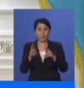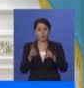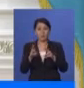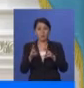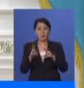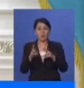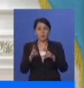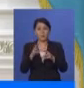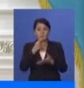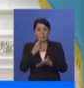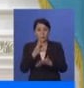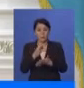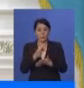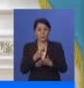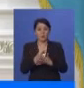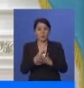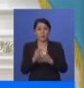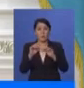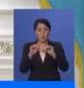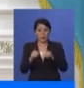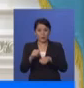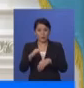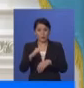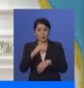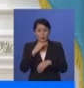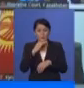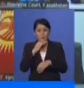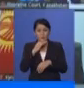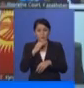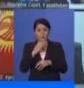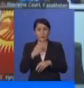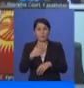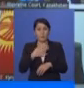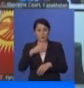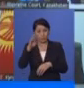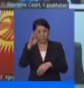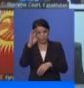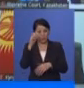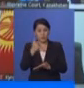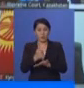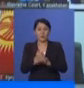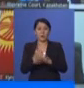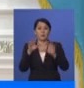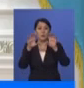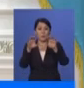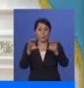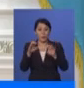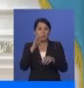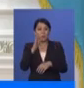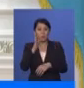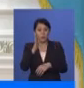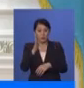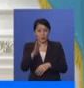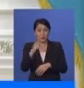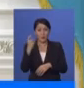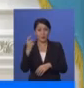толыққанды жауап беретіндей мүмкіндіктері мол екені сөзсіз. Мемлекет басшысы конституция алдағы уақытта да елдің саяси